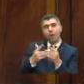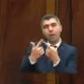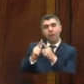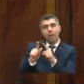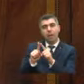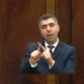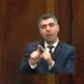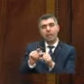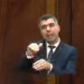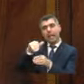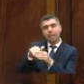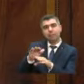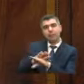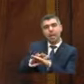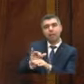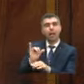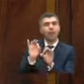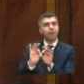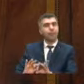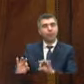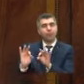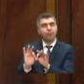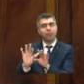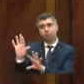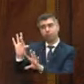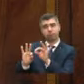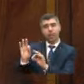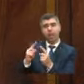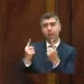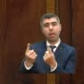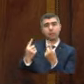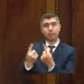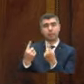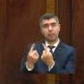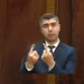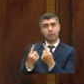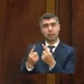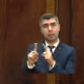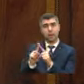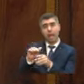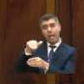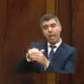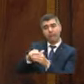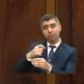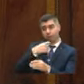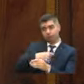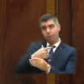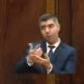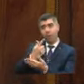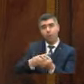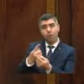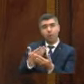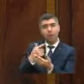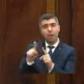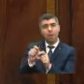منتمي سياسيا وكنختاروا حنا. هذا ما فيش اسمه، هذا دليل على ان حنا كأحزاب سياسية ماشي حنا بغينا نخدموا غير